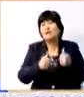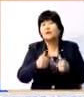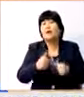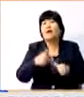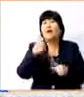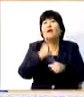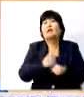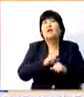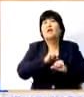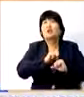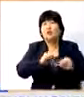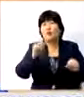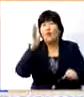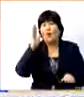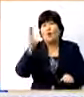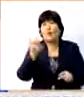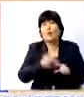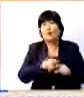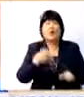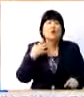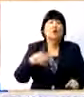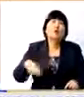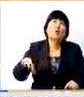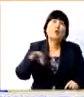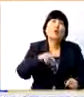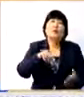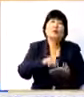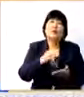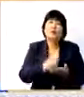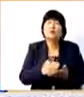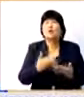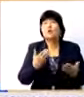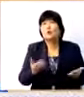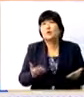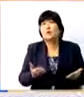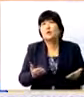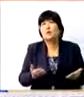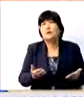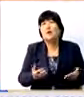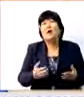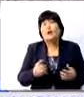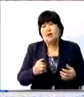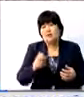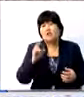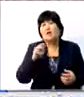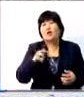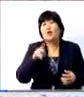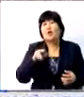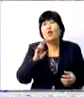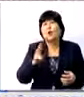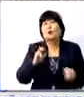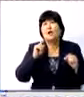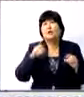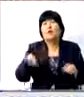чемпион болдық. Кеше көгалды хоккейде Қызылорда облысында өтті. Содан үш орын алып чемпион атандық. Футбол сияқты 11